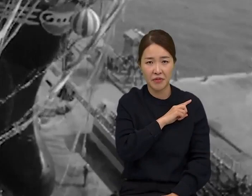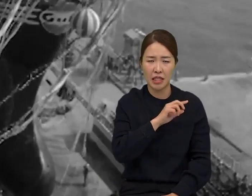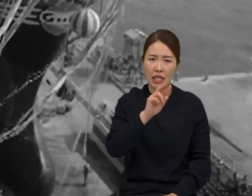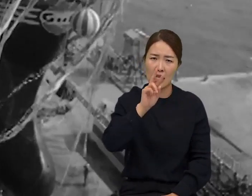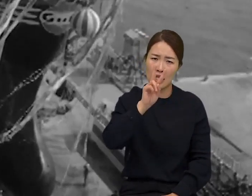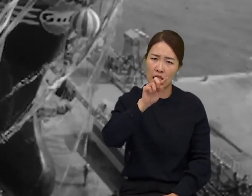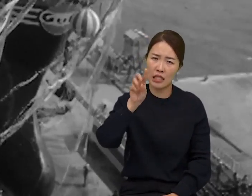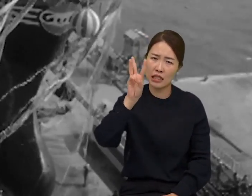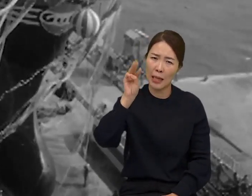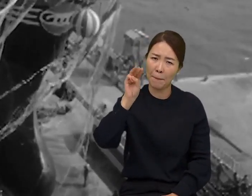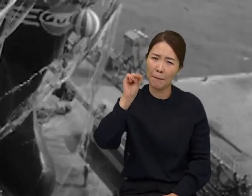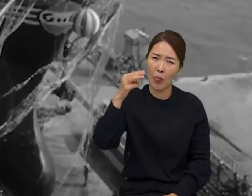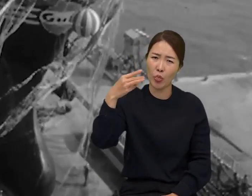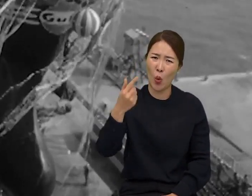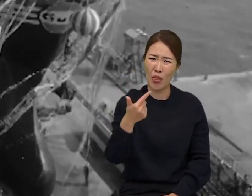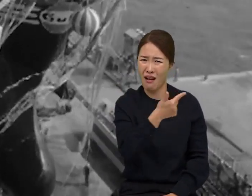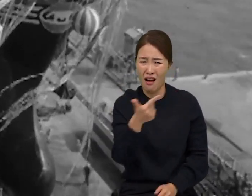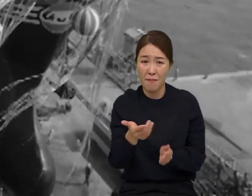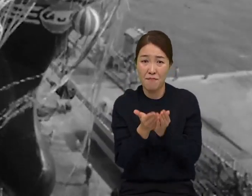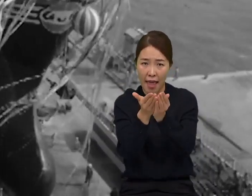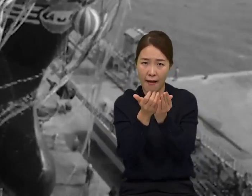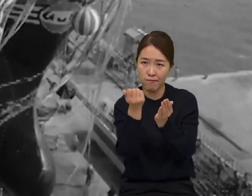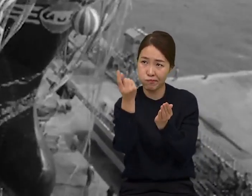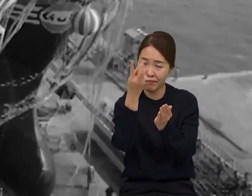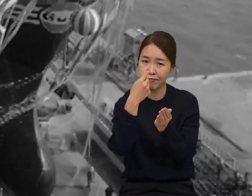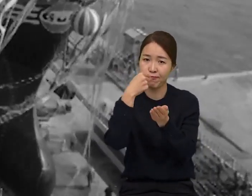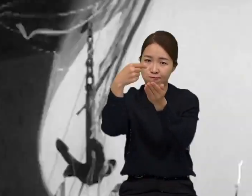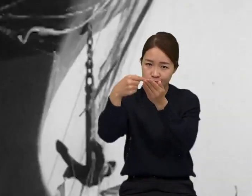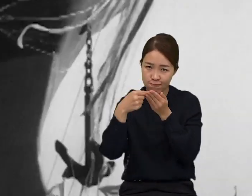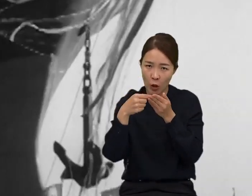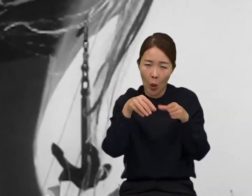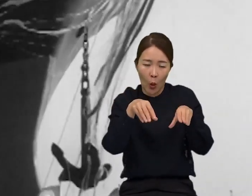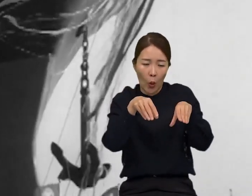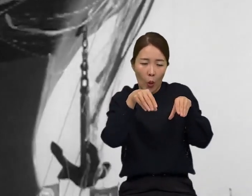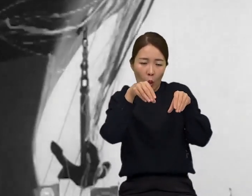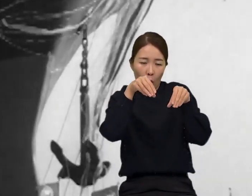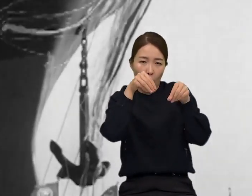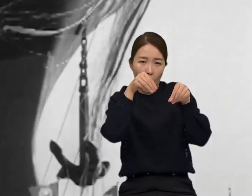상공부는 먼저 2, 3만 톤급 배를 몇 척 주문받아 건조하기로 했다.